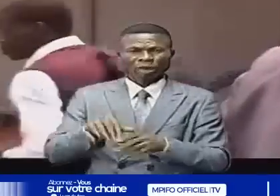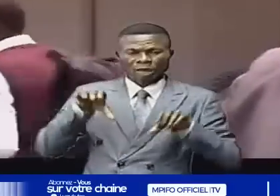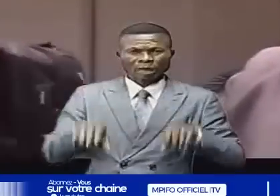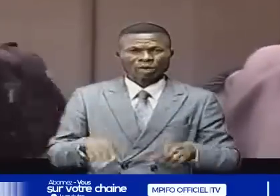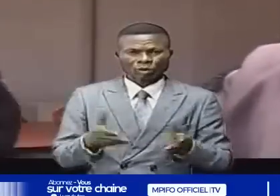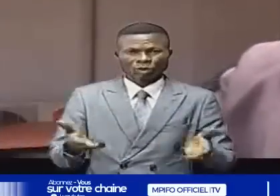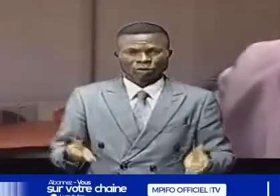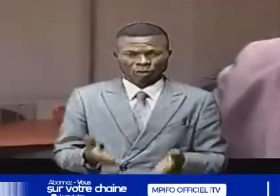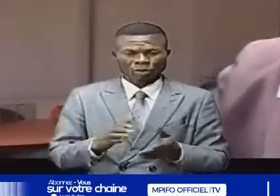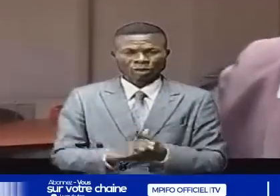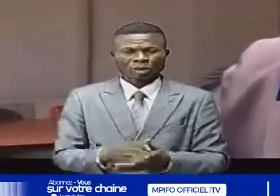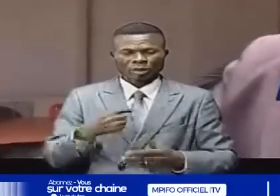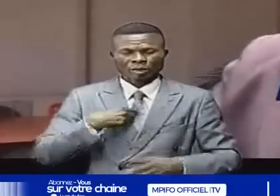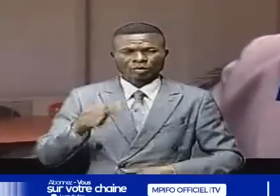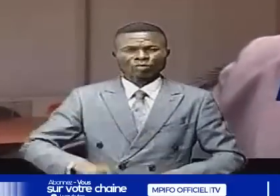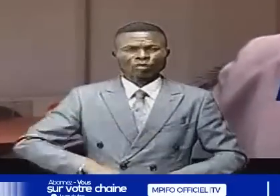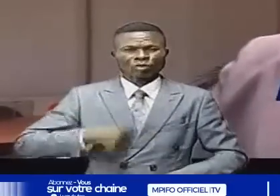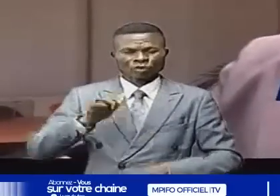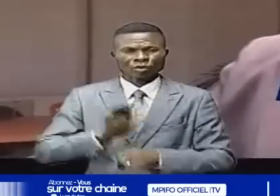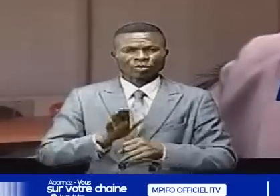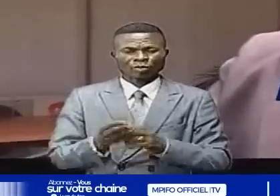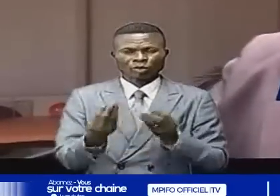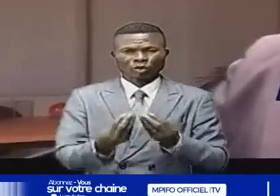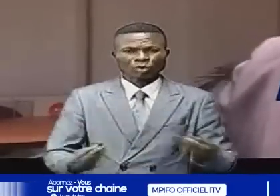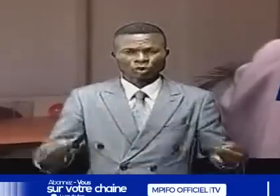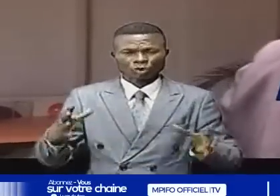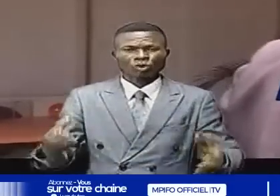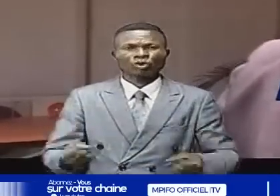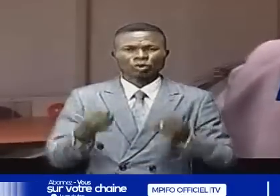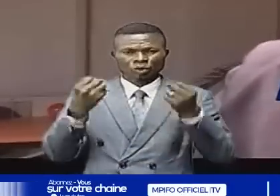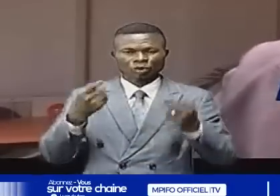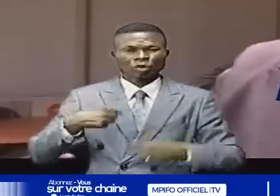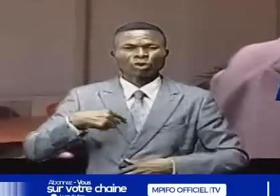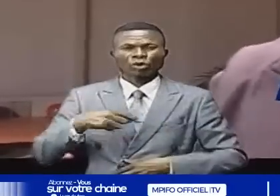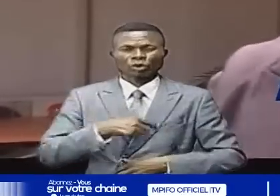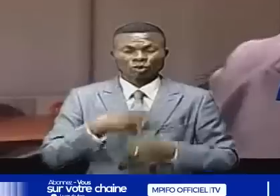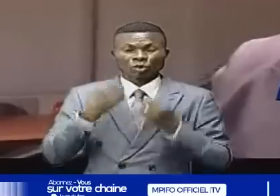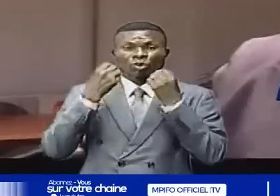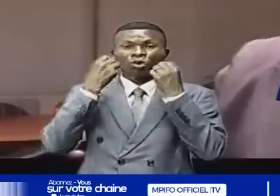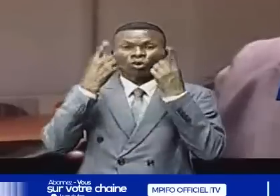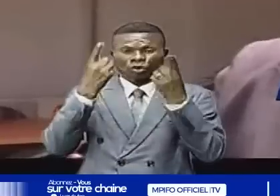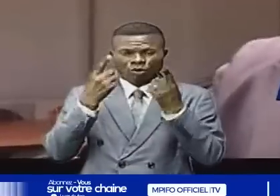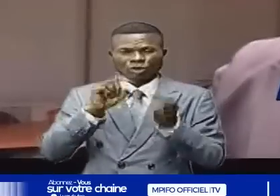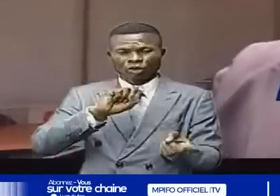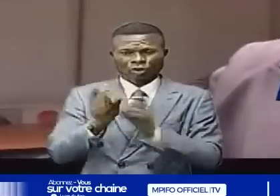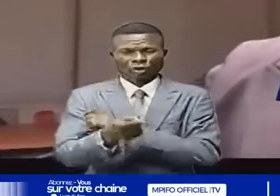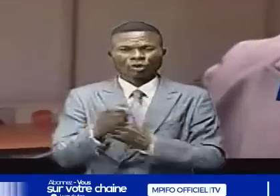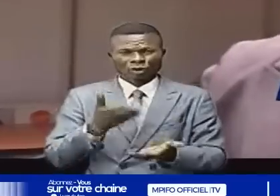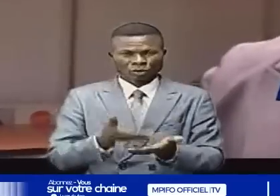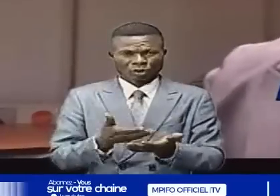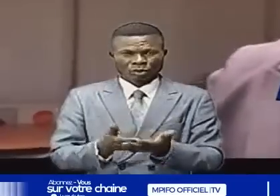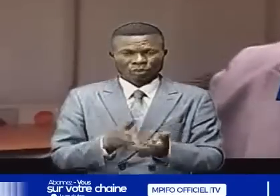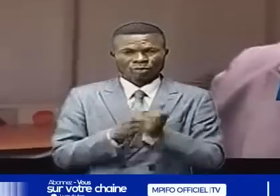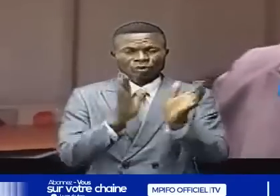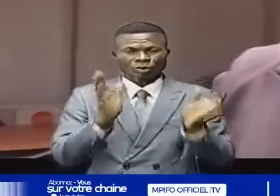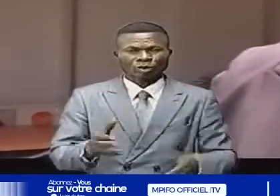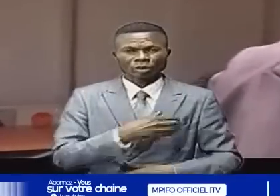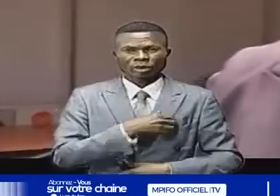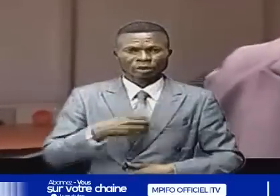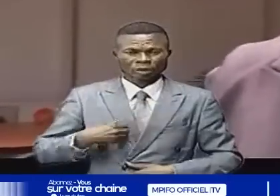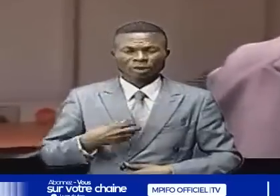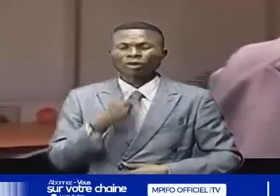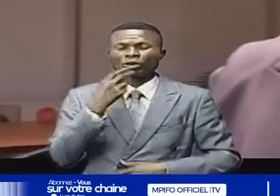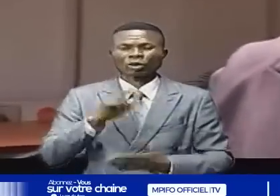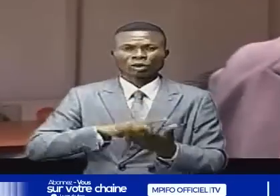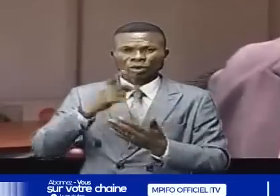Je suis très fier des résultats qui ont été atteints. On a vraiment été émerveillés par ces changements. Voix Leadership des femmes, c'est un programme qui vise